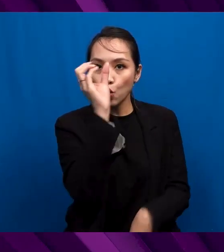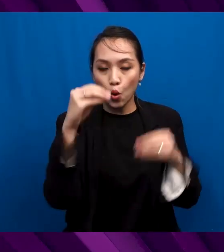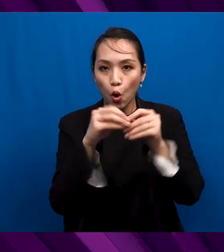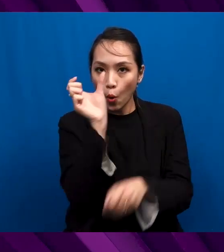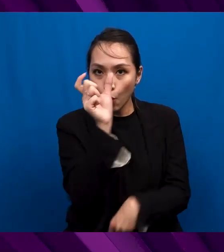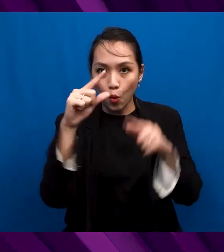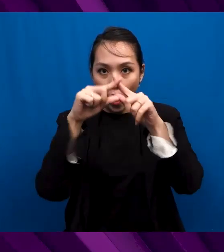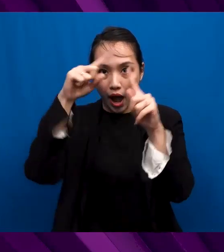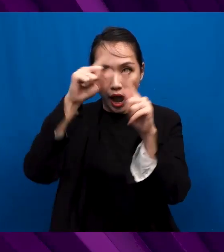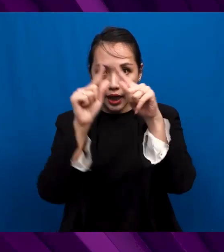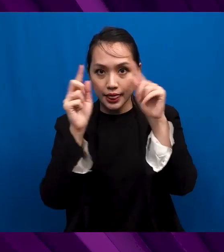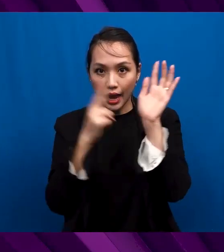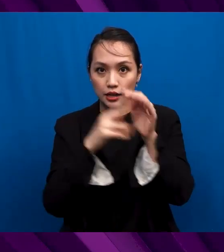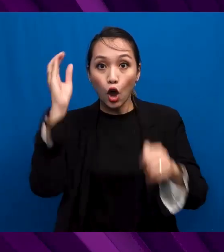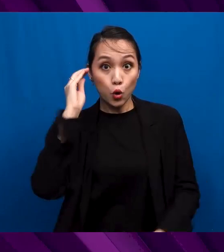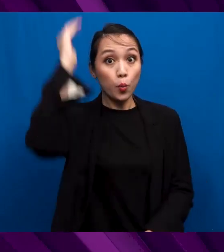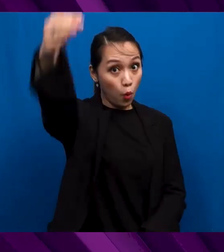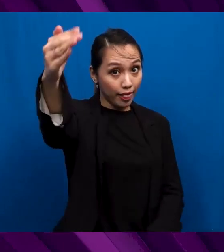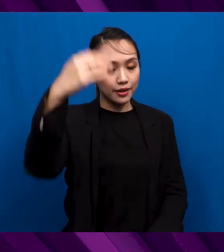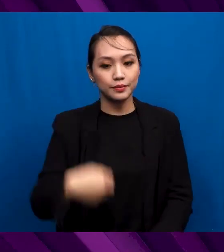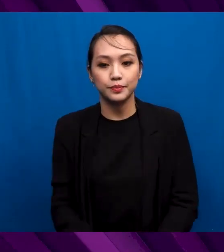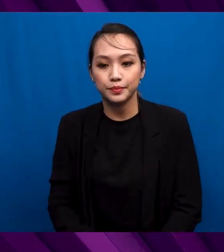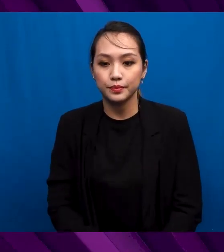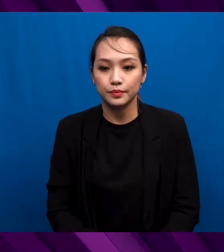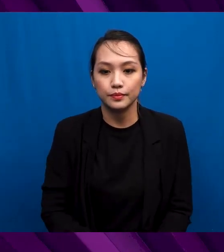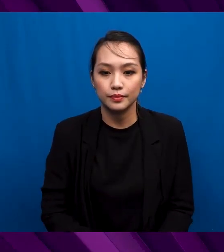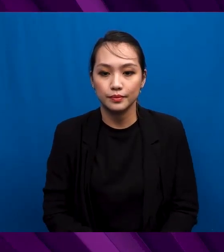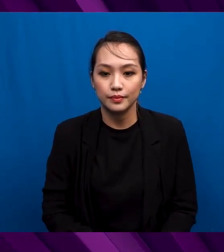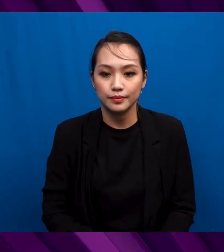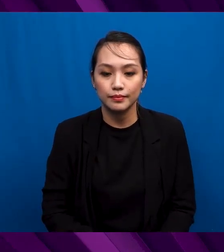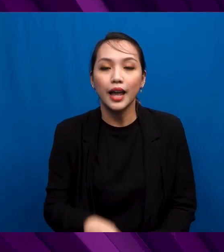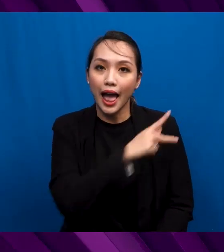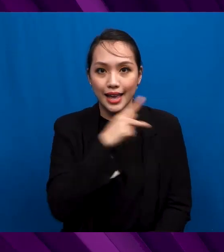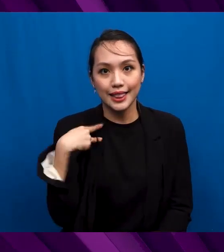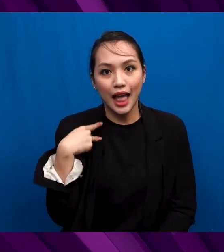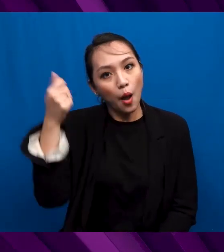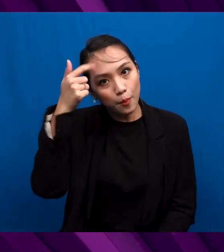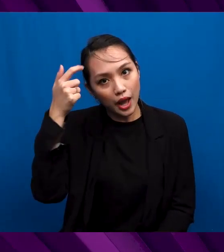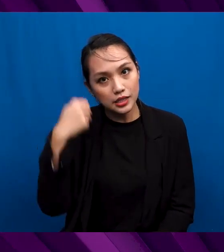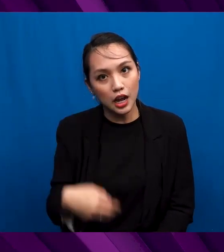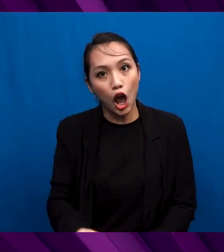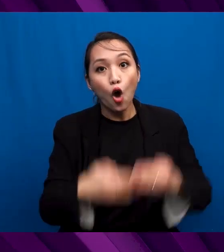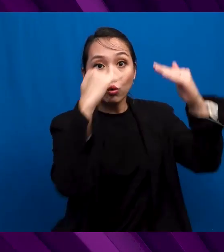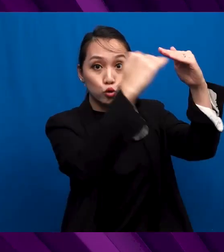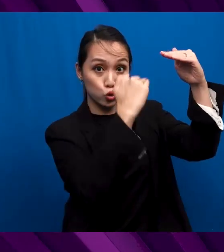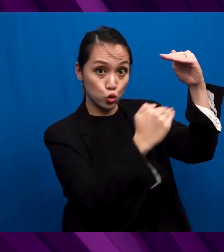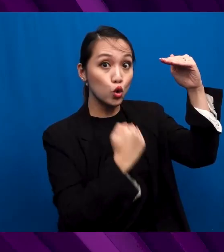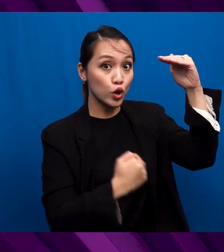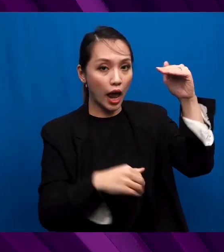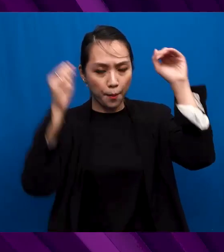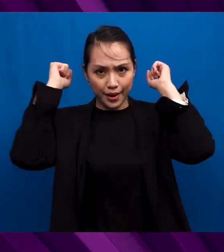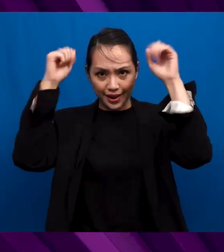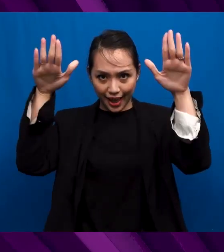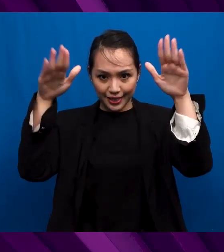kita juga akan belajar lewat susunan berkat untuk 12 suku Israel ini, the